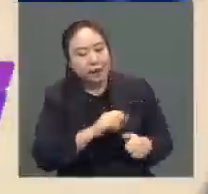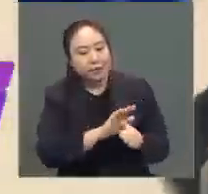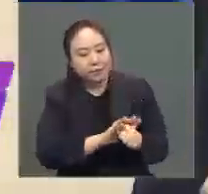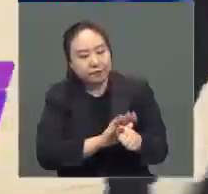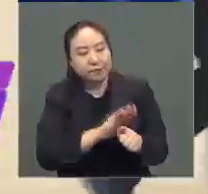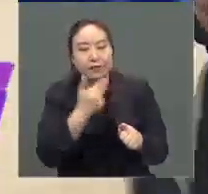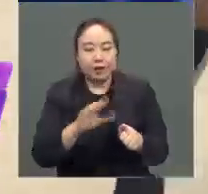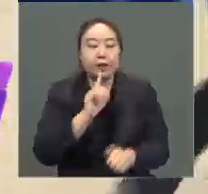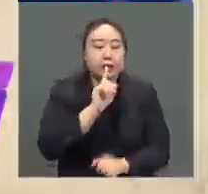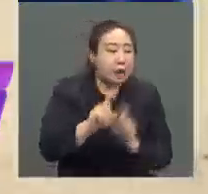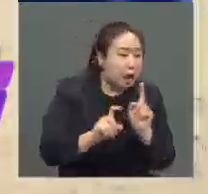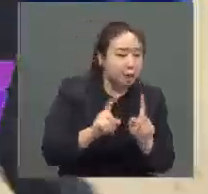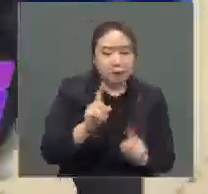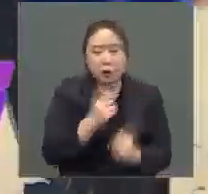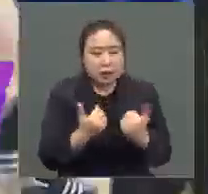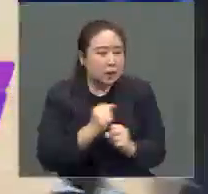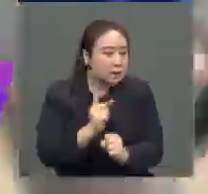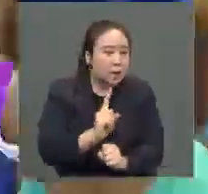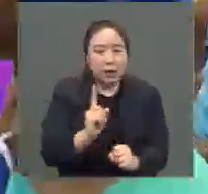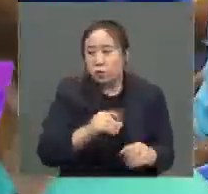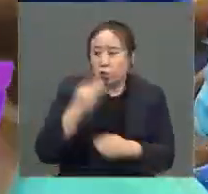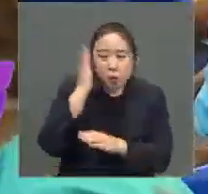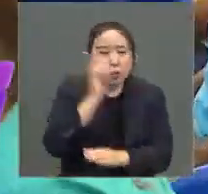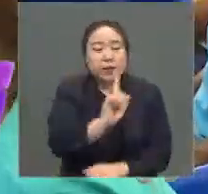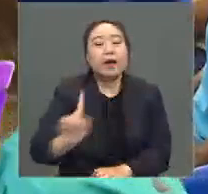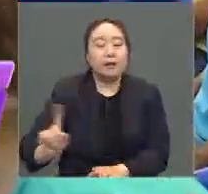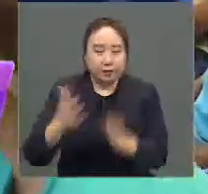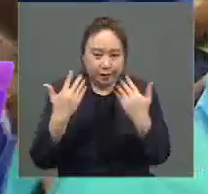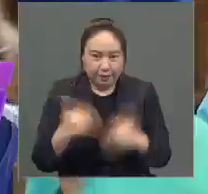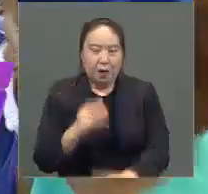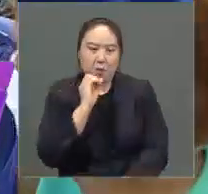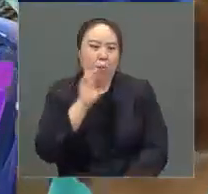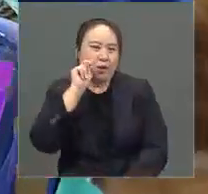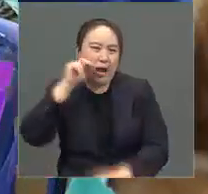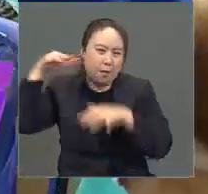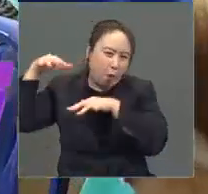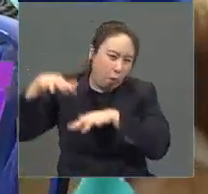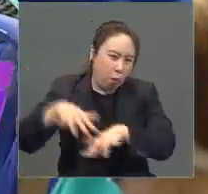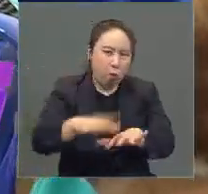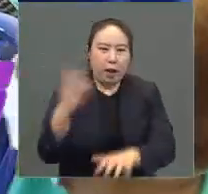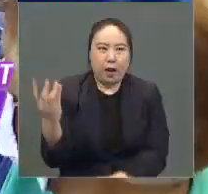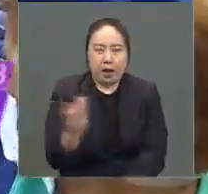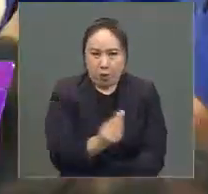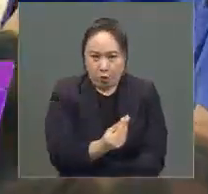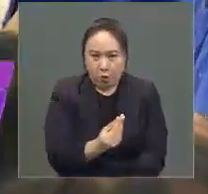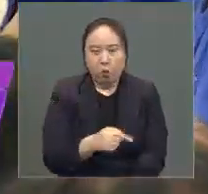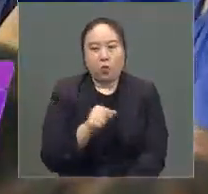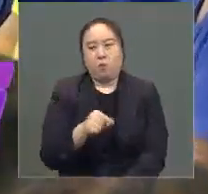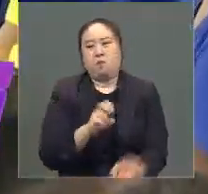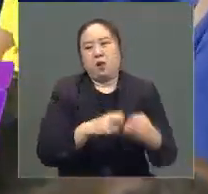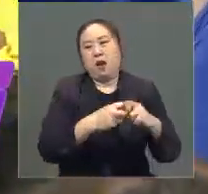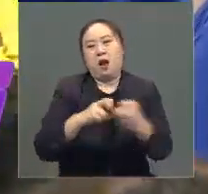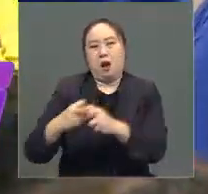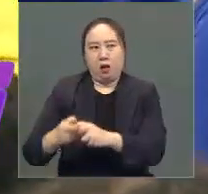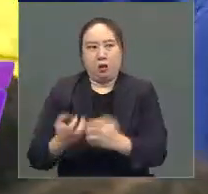ามความเป็นอยู่นะคะโดยระบุว่าการที่น้ำหลากลงมาเร็วนำมาซึ่งความเสียหายดังนั้นรัฐบ